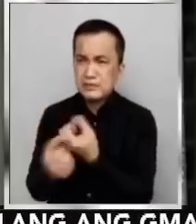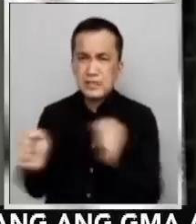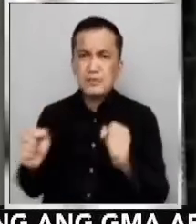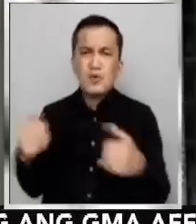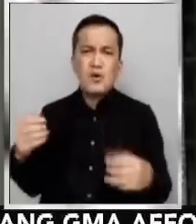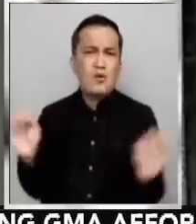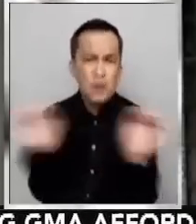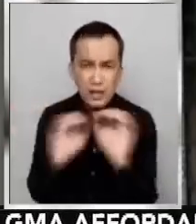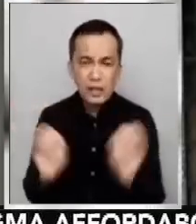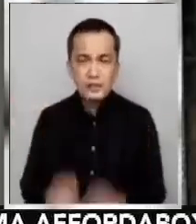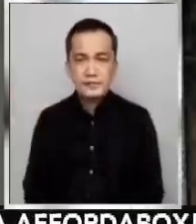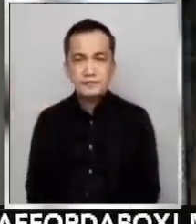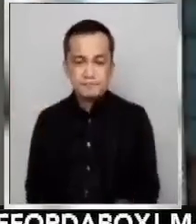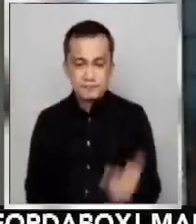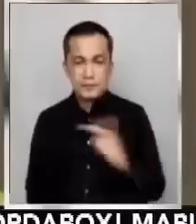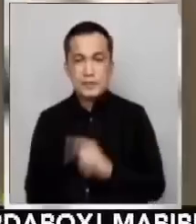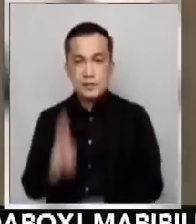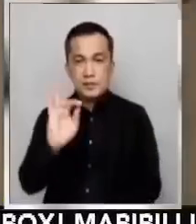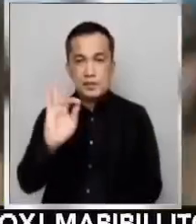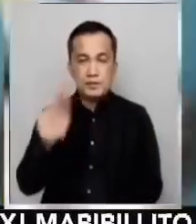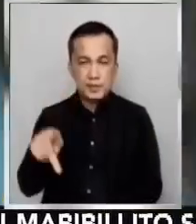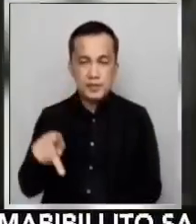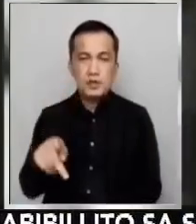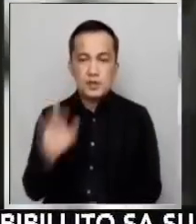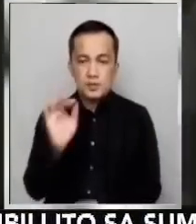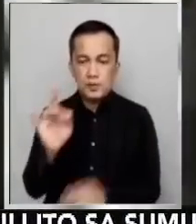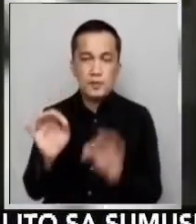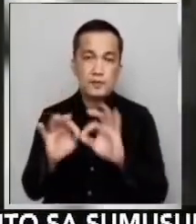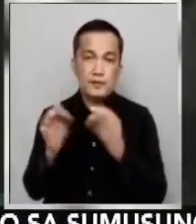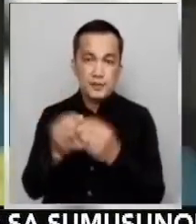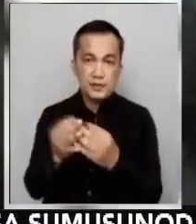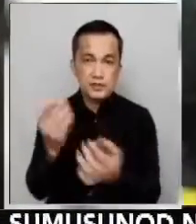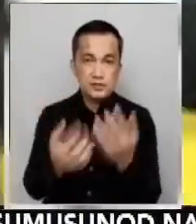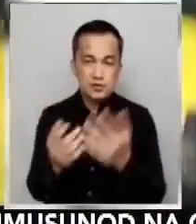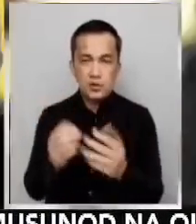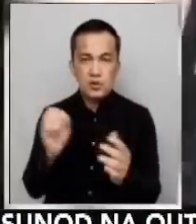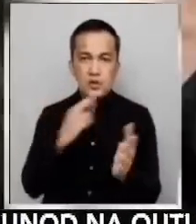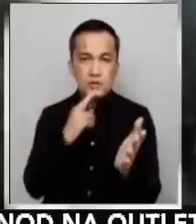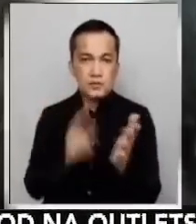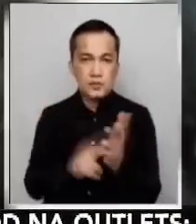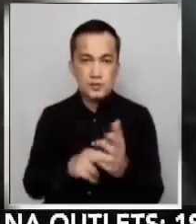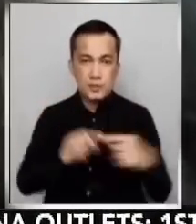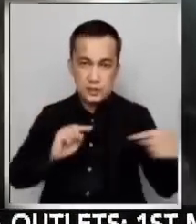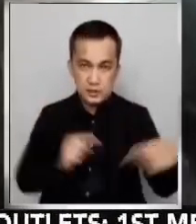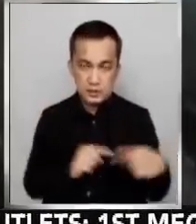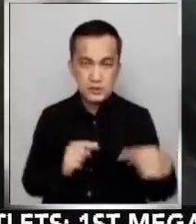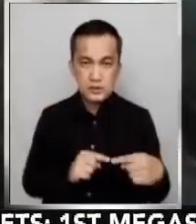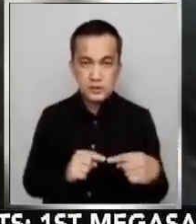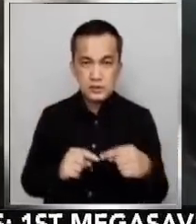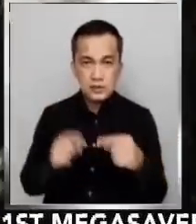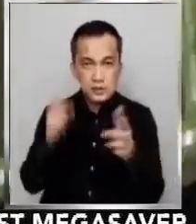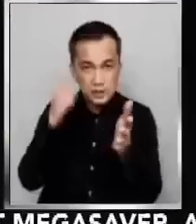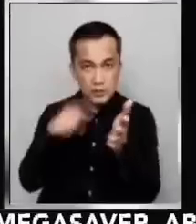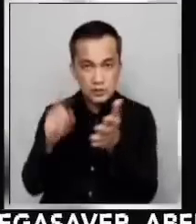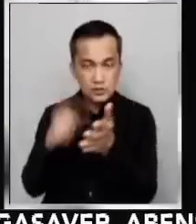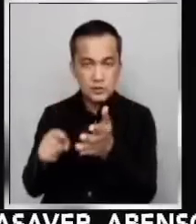Protection, 80 pamilya ang nasunugan. Wala namang naiulat na nasaktan. Iniimbestigahan pa ang sanhi.